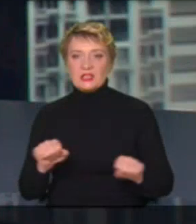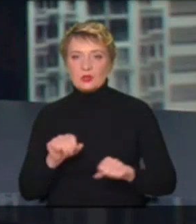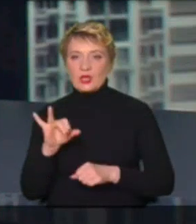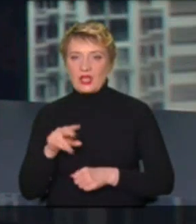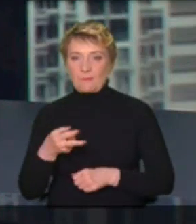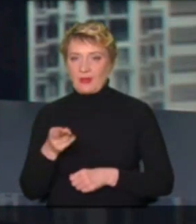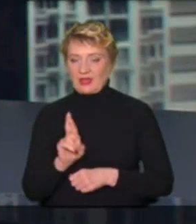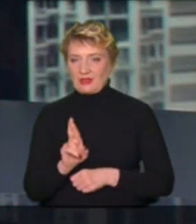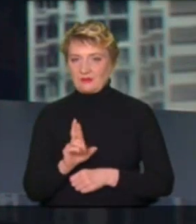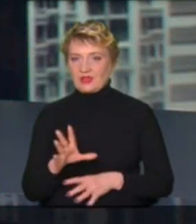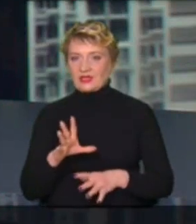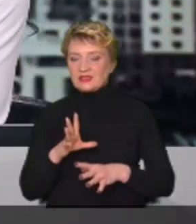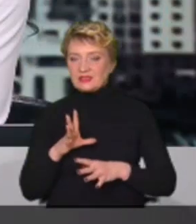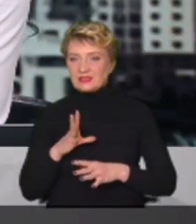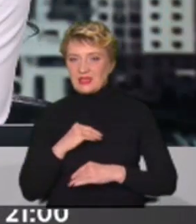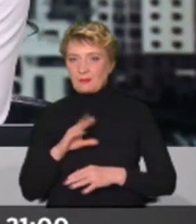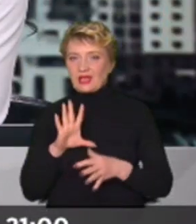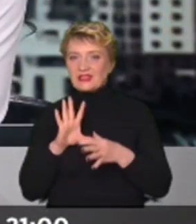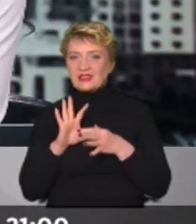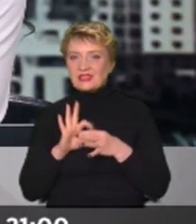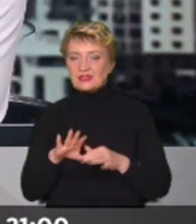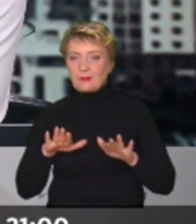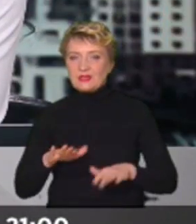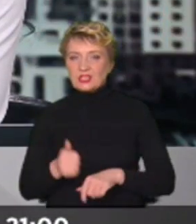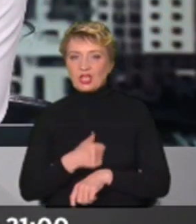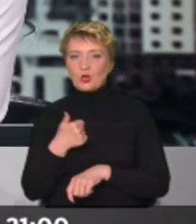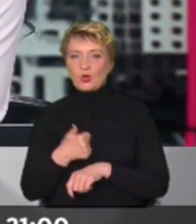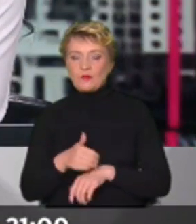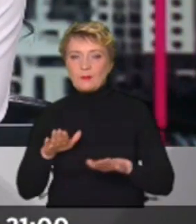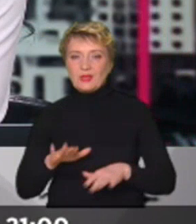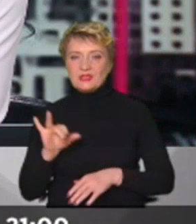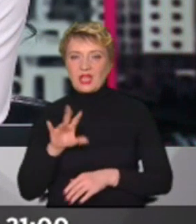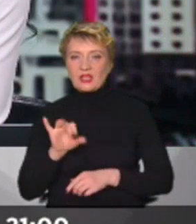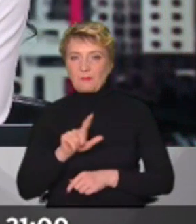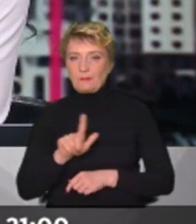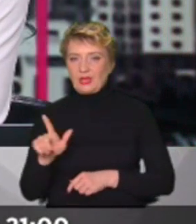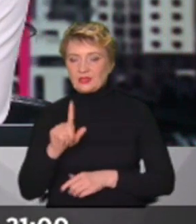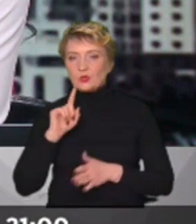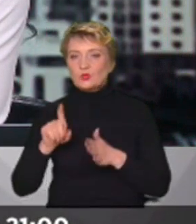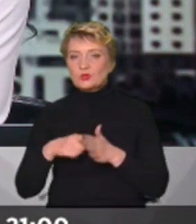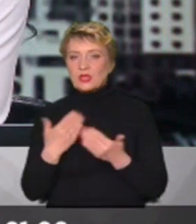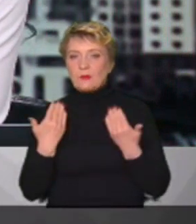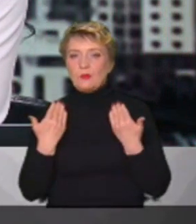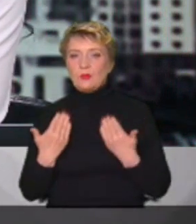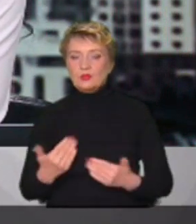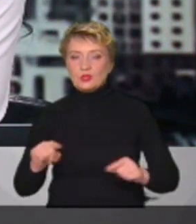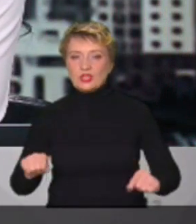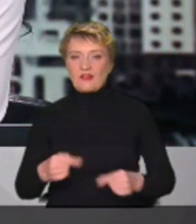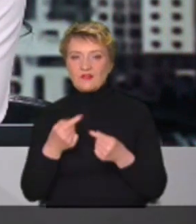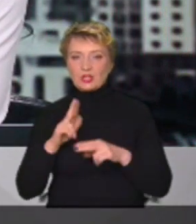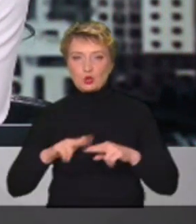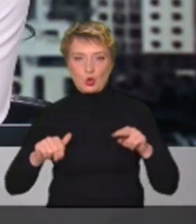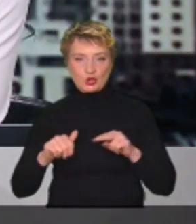Ні, з нами на зв'язку Олександр Маркушин. Це міський голова міста Ірпінь. Дізнаємося про поточне відродження міста.